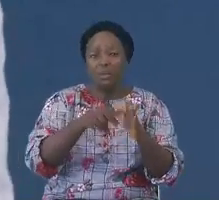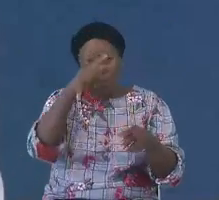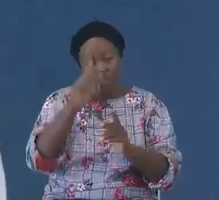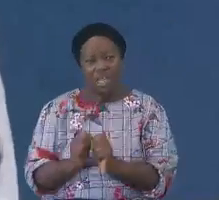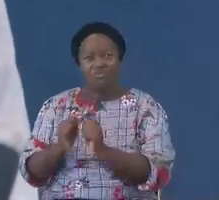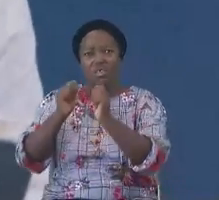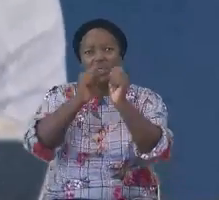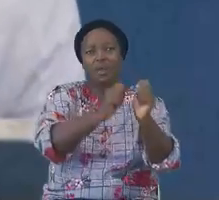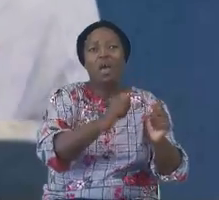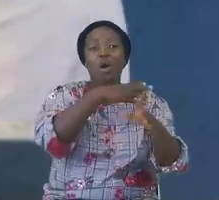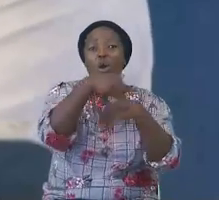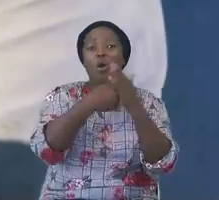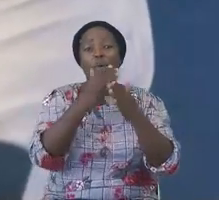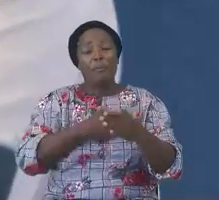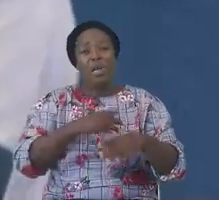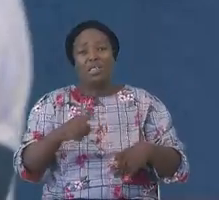ta justice.